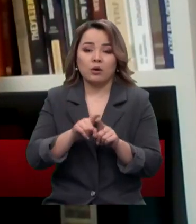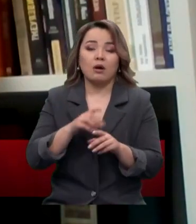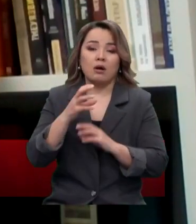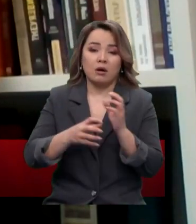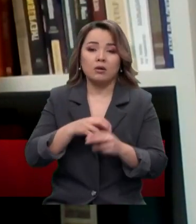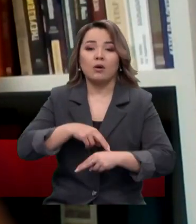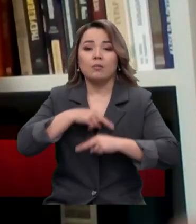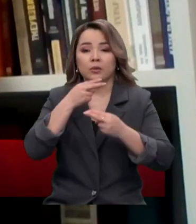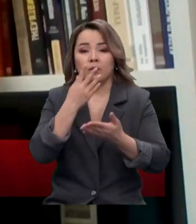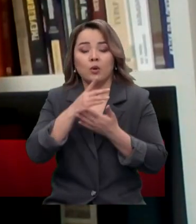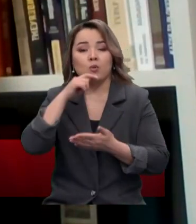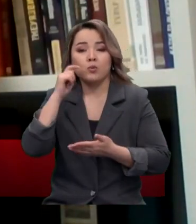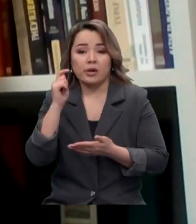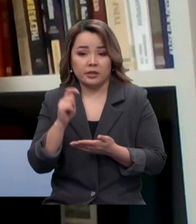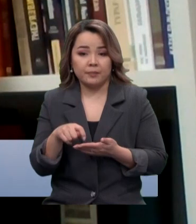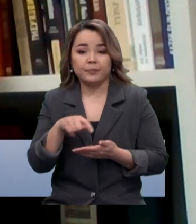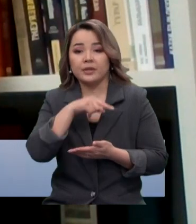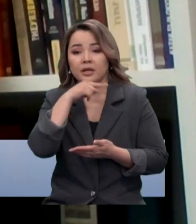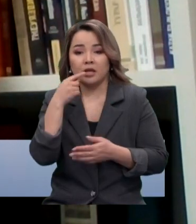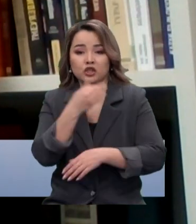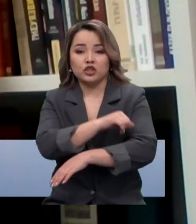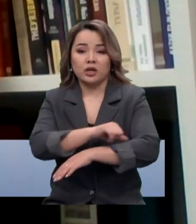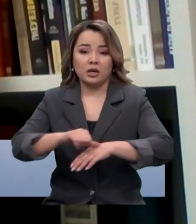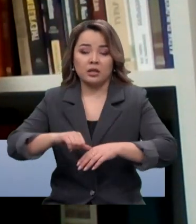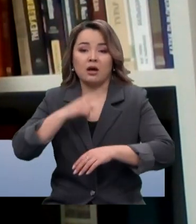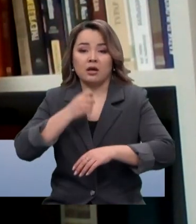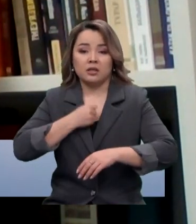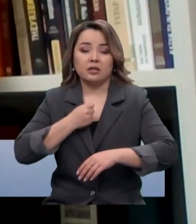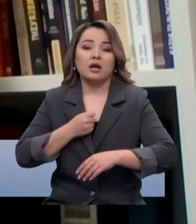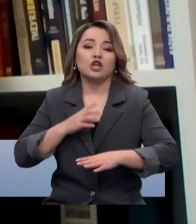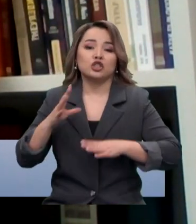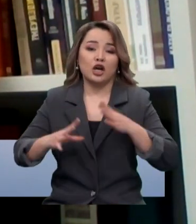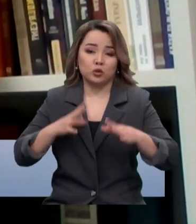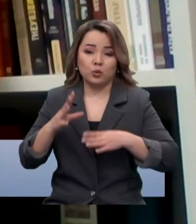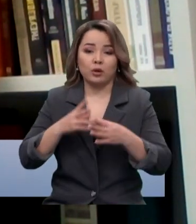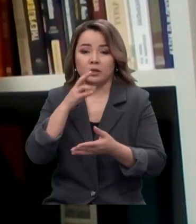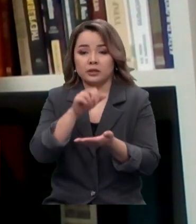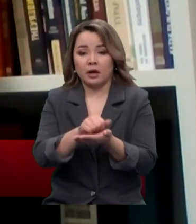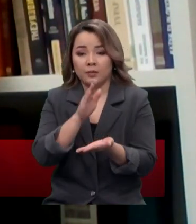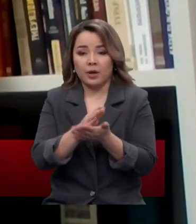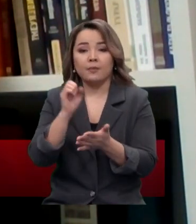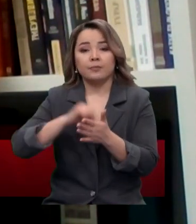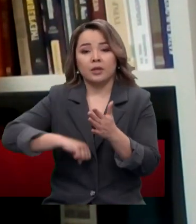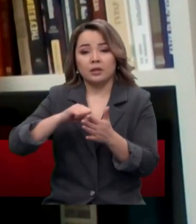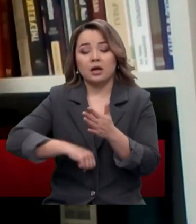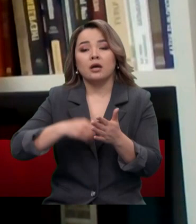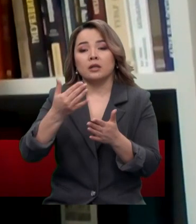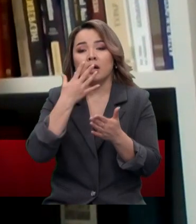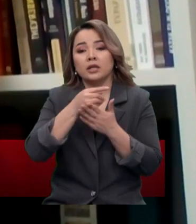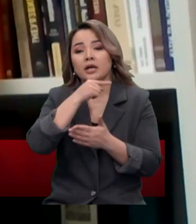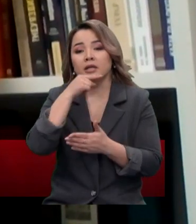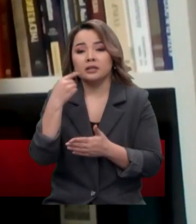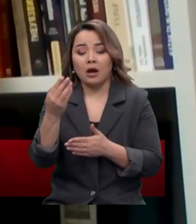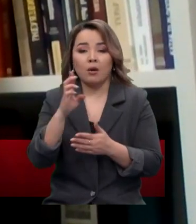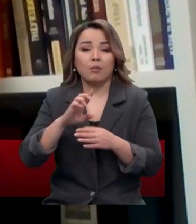осы Украина мен Ресейдің шекарасындағы әскери жаттығуға алып отыр. Мұның бірден бір себебі